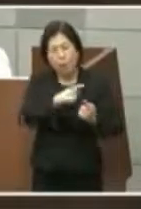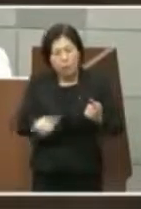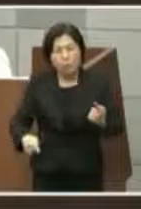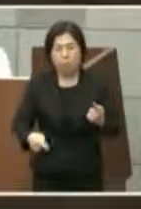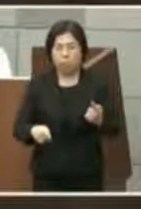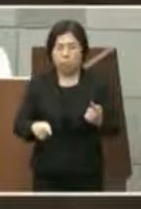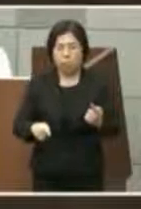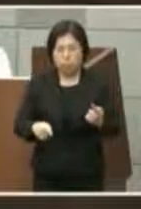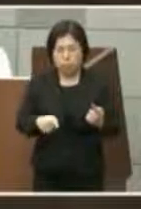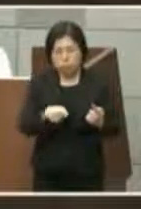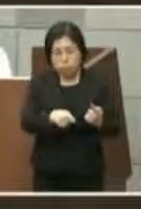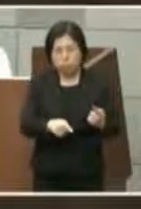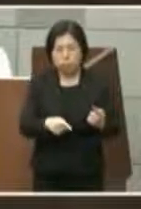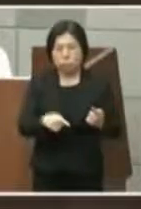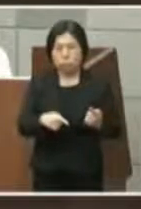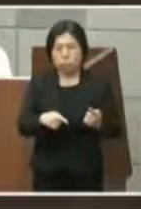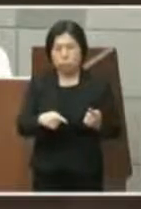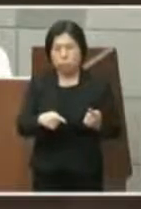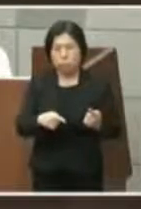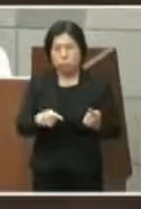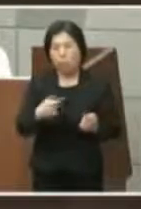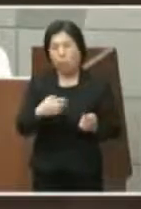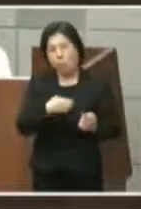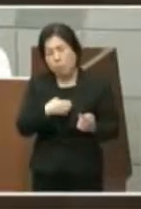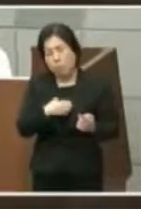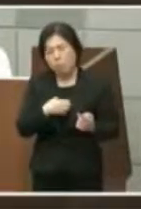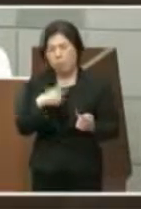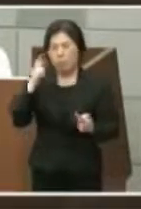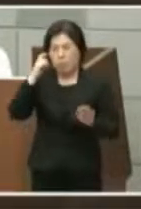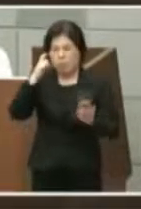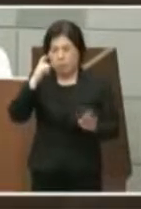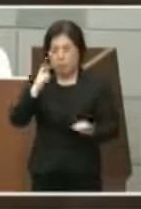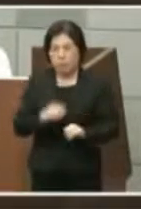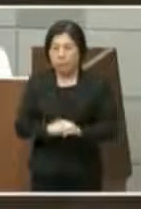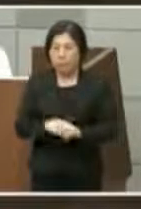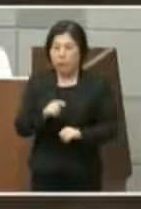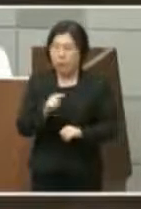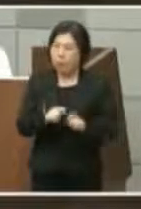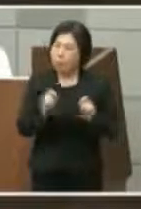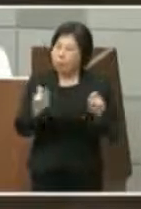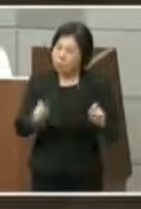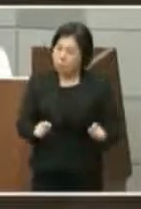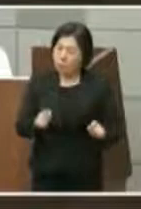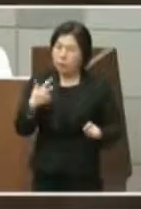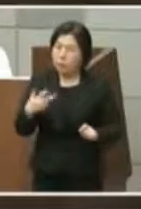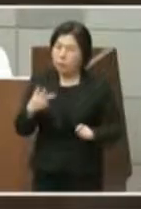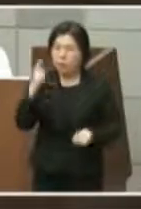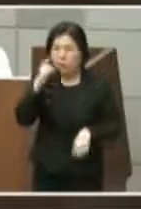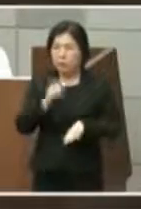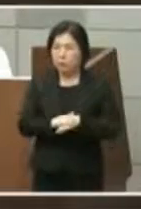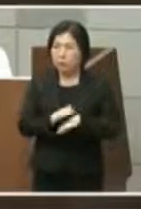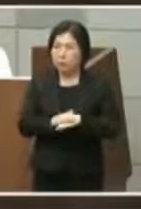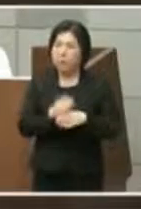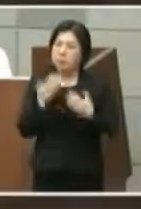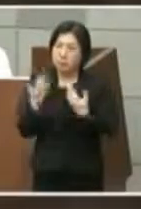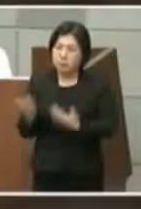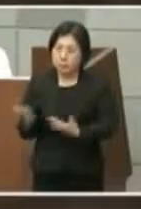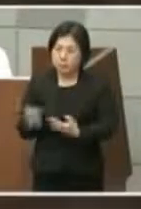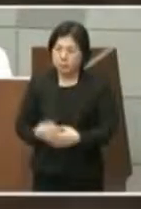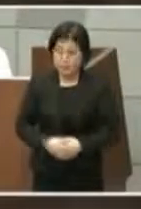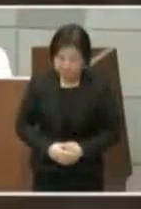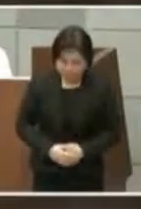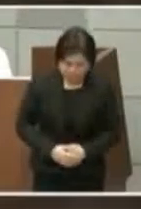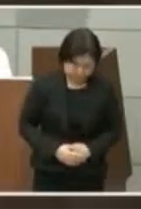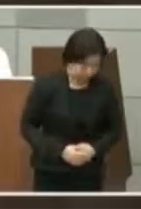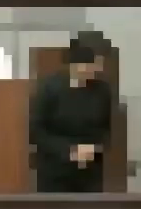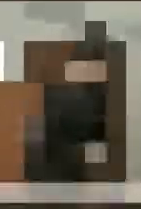罪に当たるのではないかと私は心配しておりますが、本件にかかる市の見解をお聞きいたします。